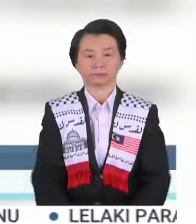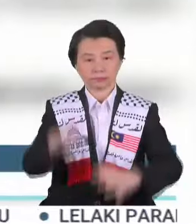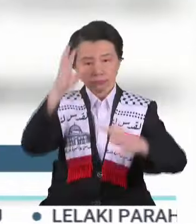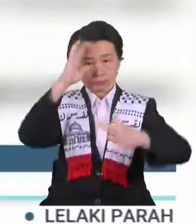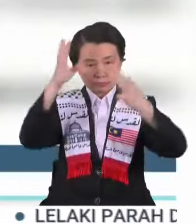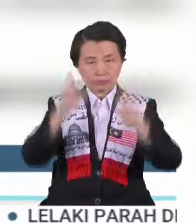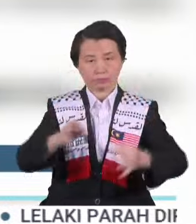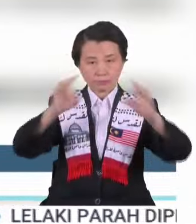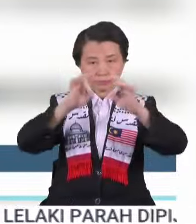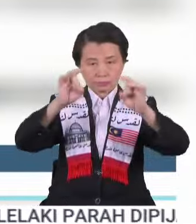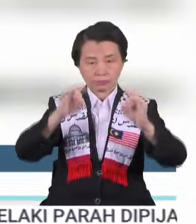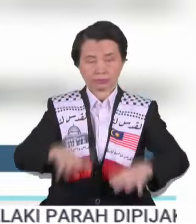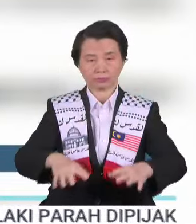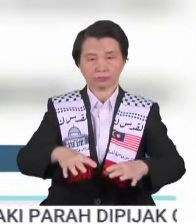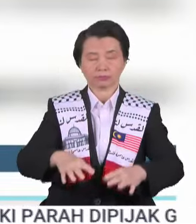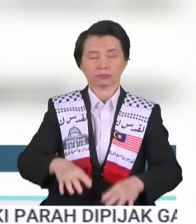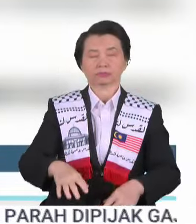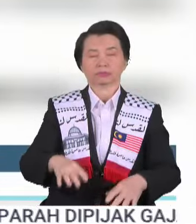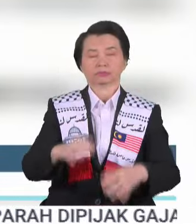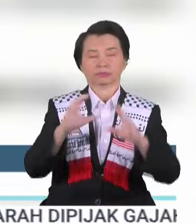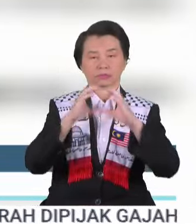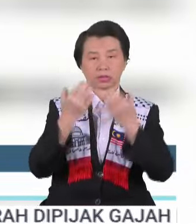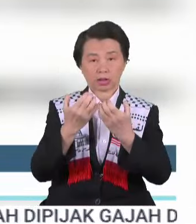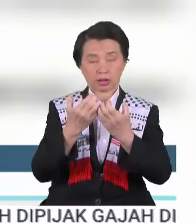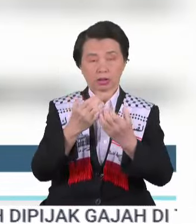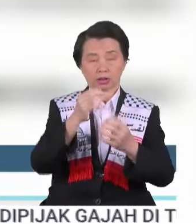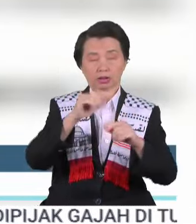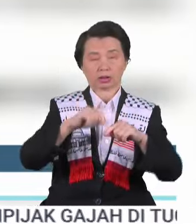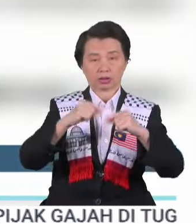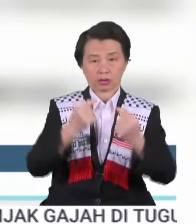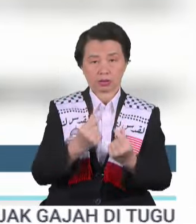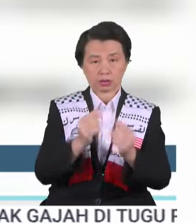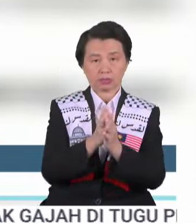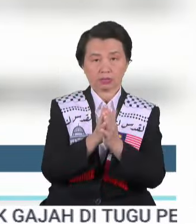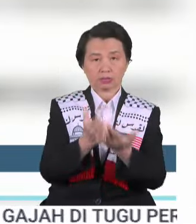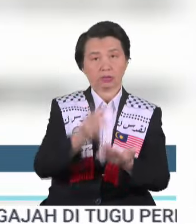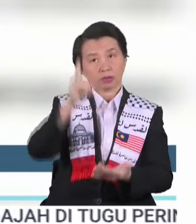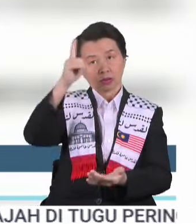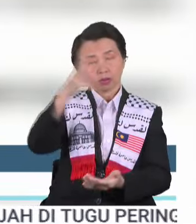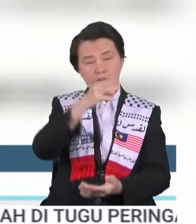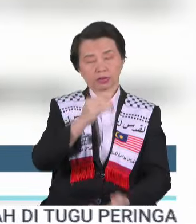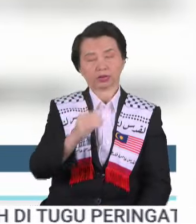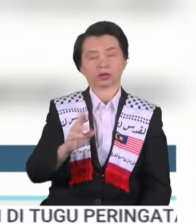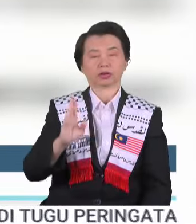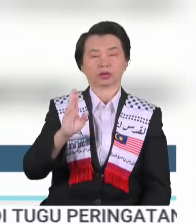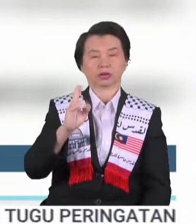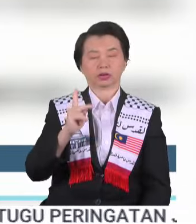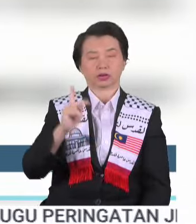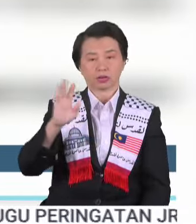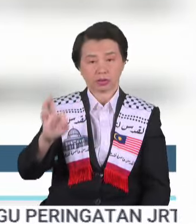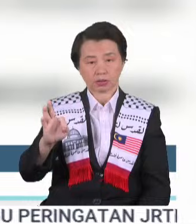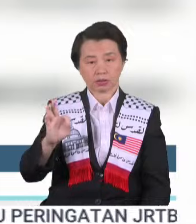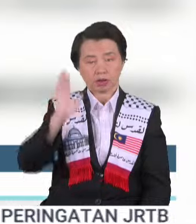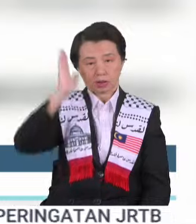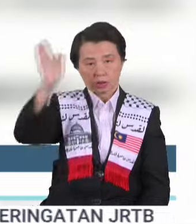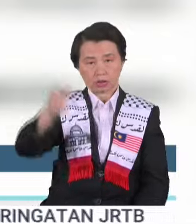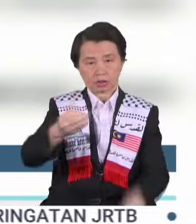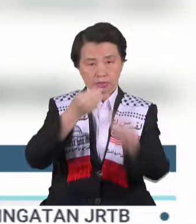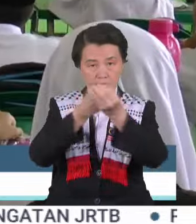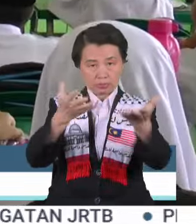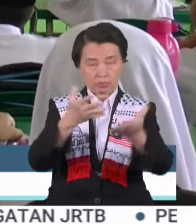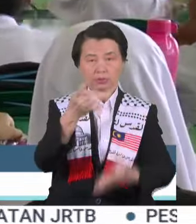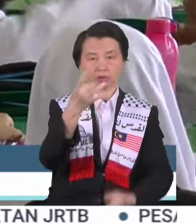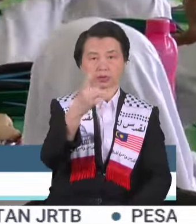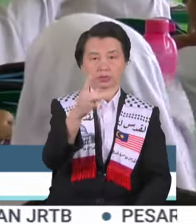Keputusan peperiksaan ujian penilaian kelas Al-Quran dan Fardu Ain UPKK tahun 2023 akan diumumkan